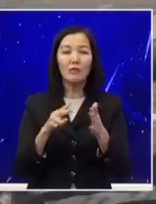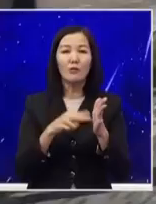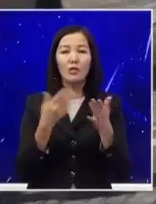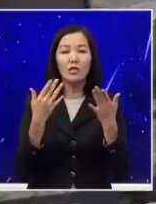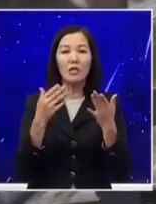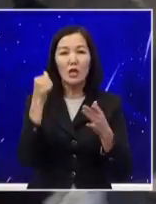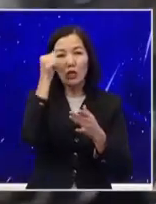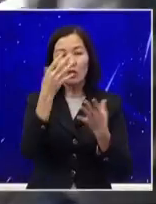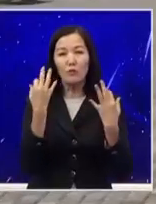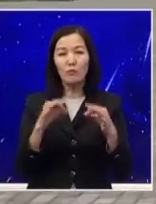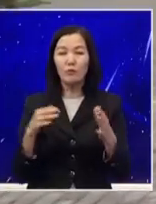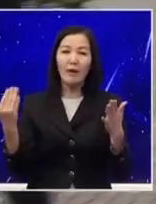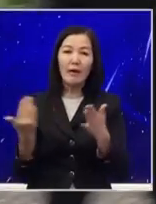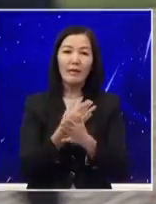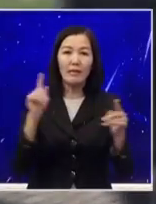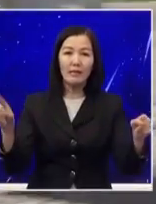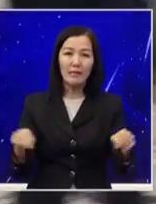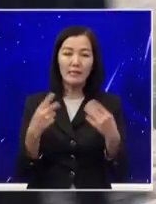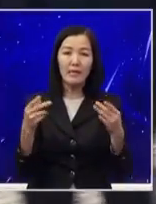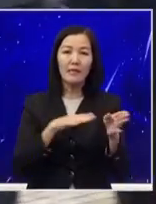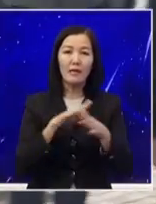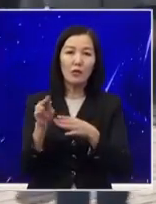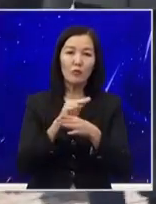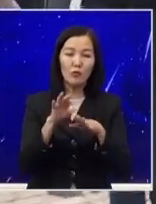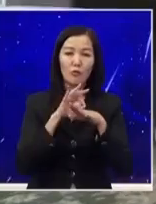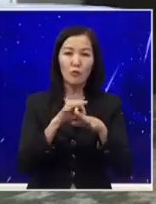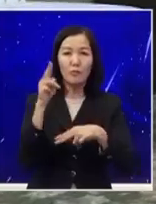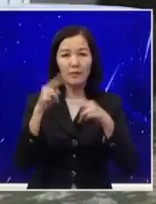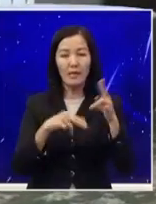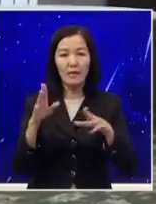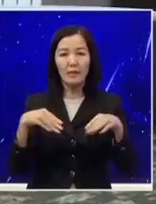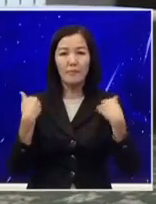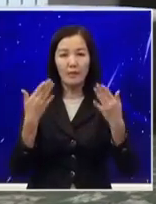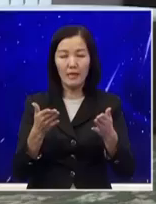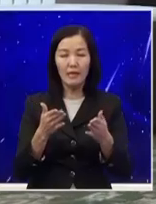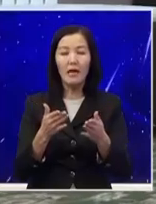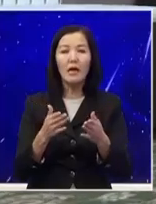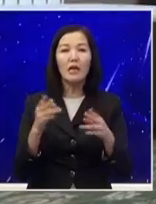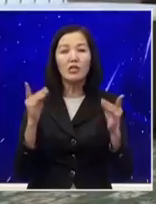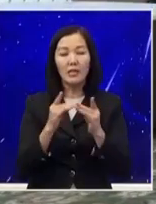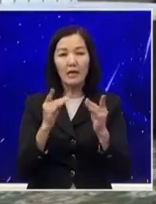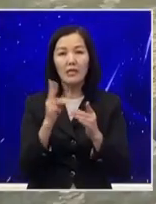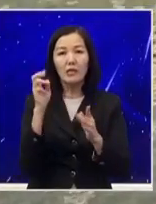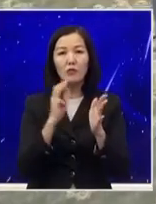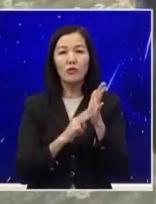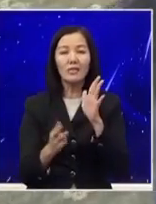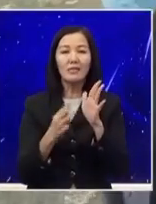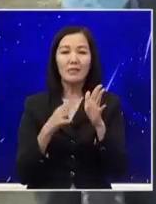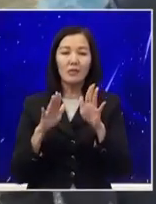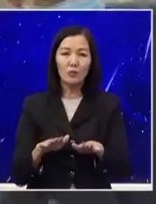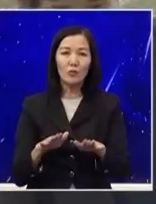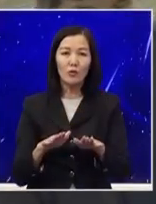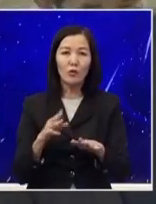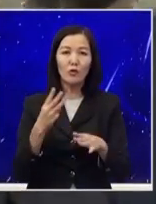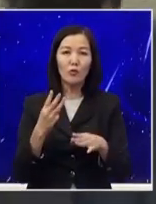еді. Баталов кәдеге жараттырып, жаңа нысан жаңа оқу жылында талапкерлер игілігіне берілді. Жатақхана 288 орындық,